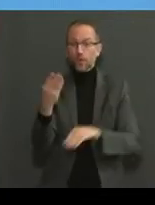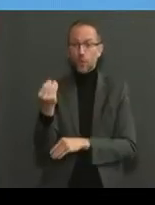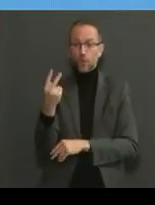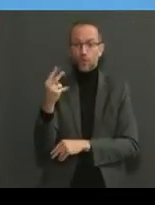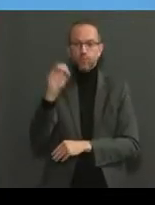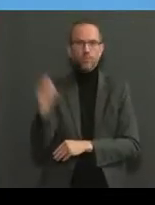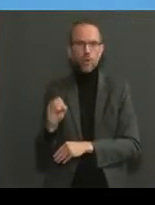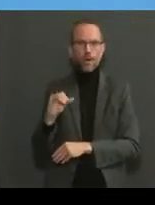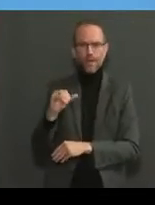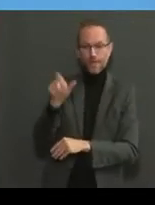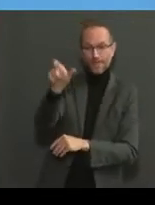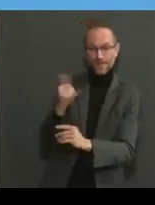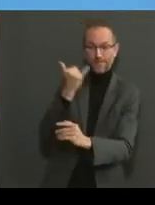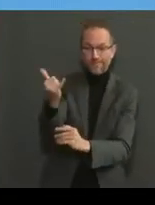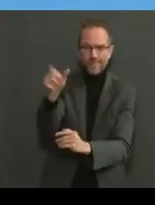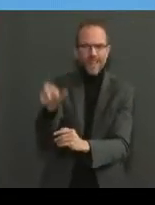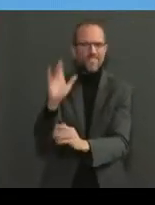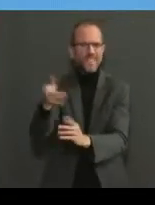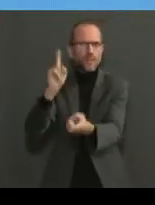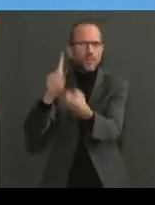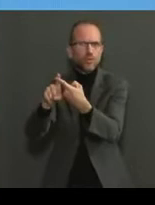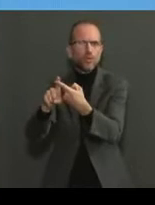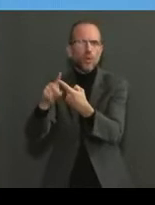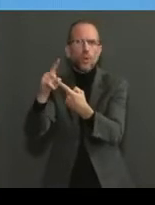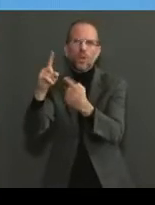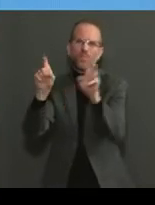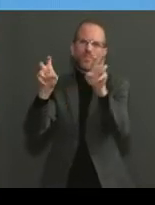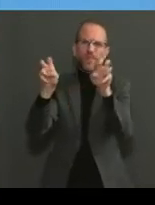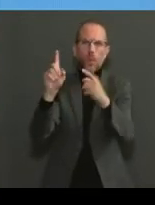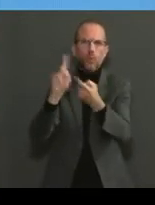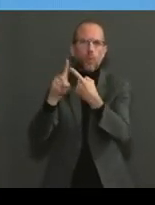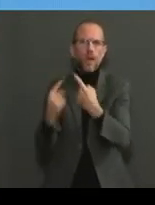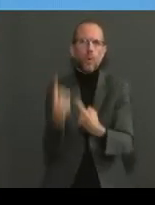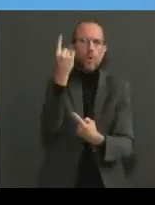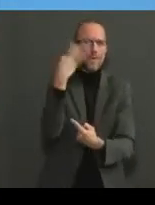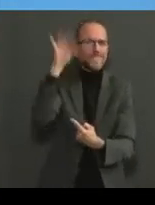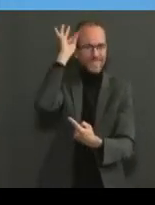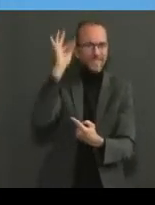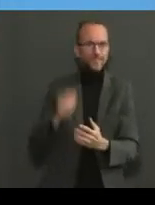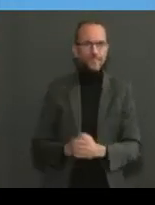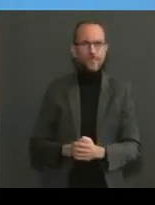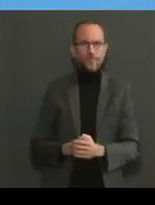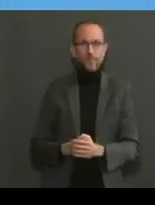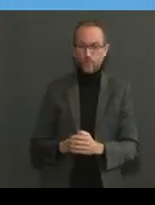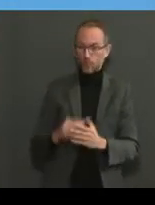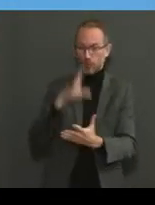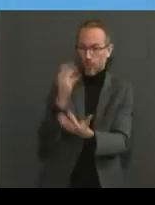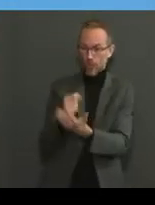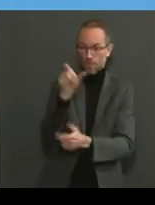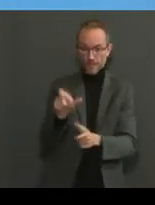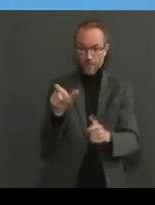risque. Une personne dont le test est positif transmet en moyenne 2,2